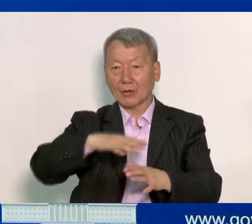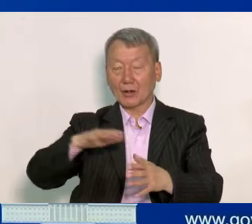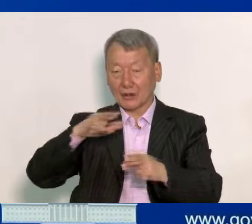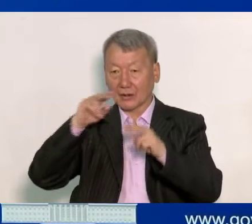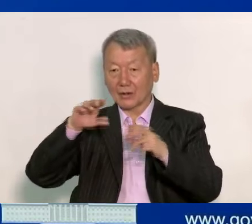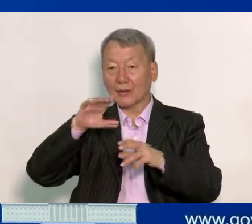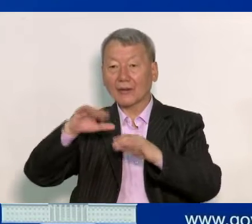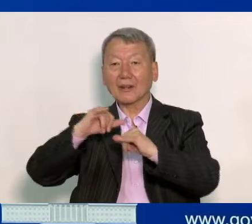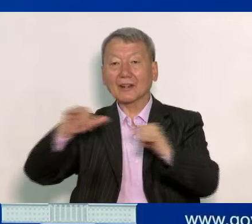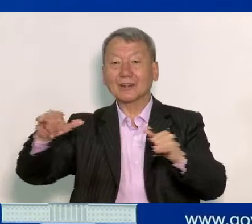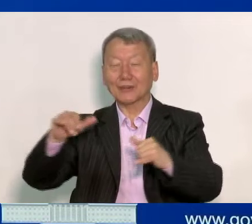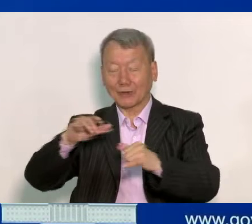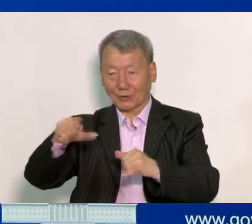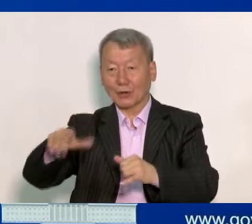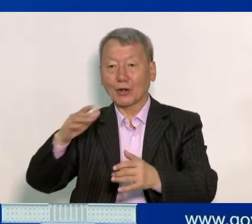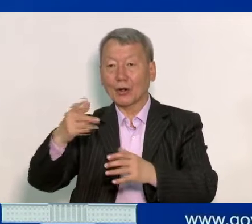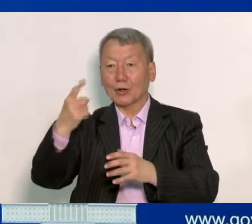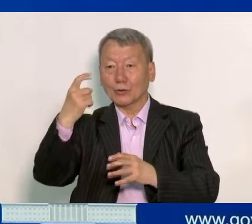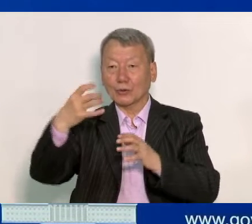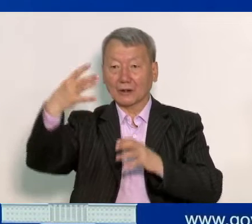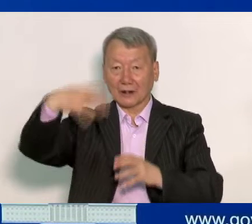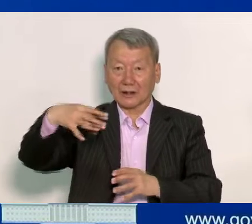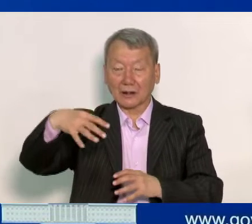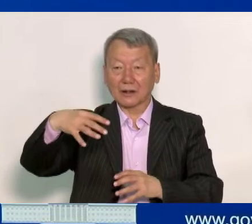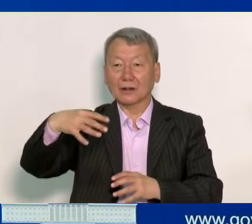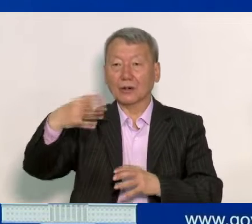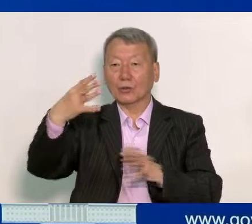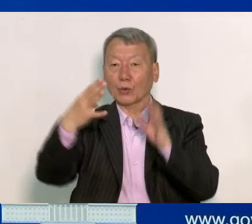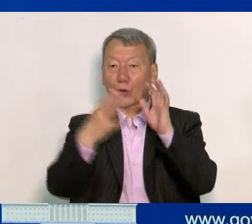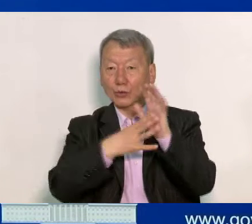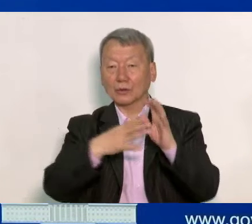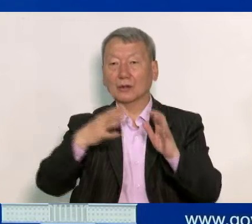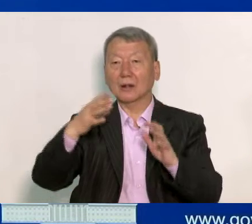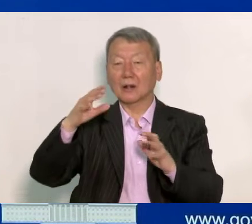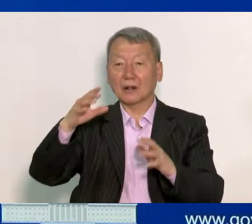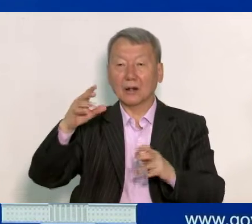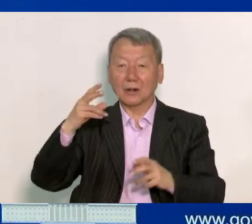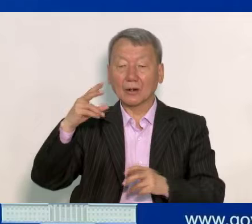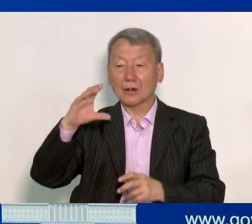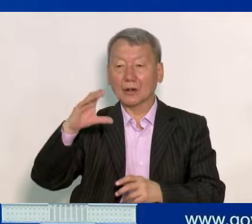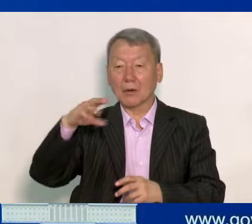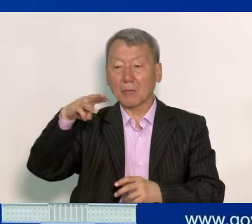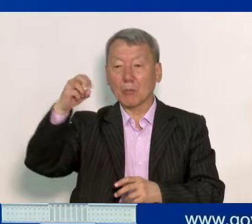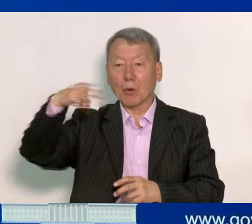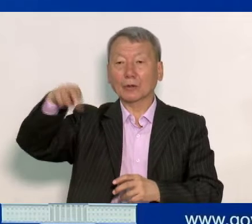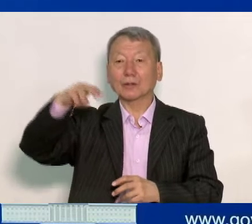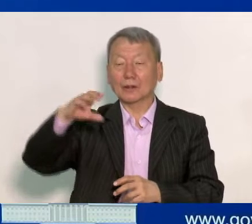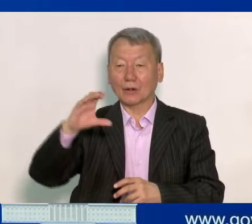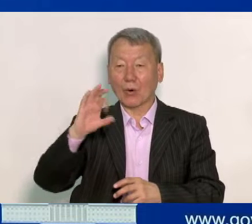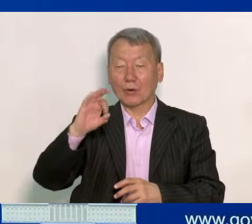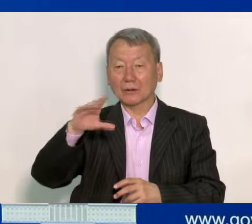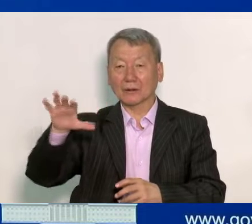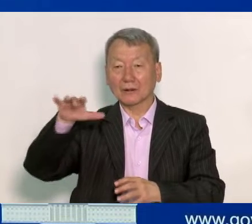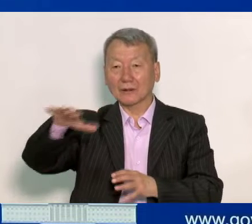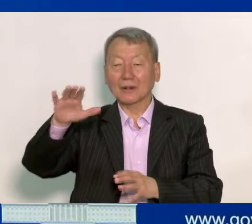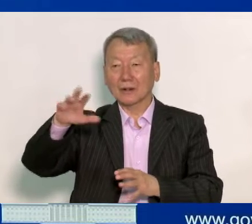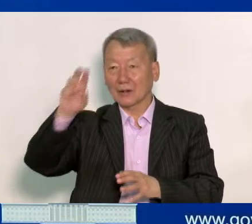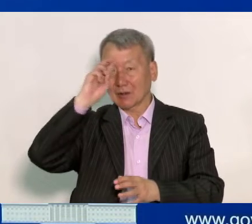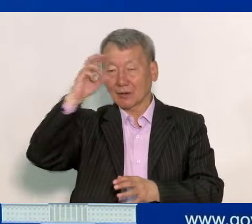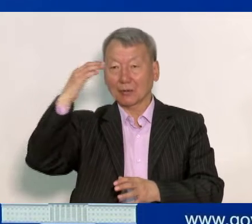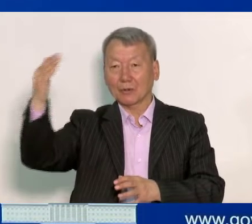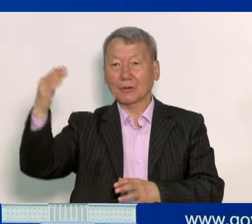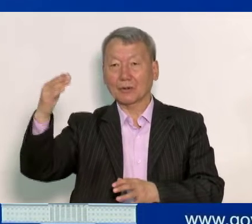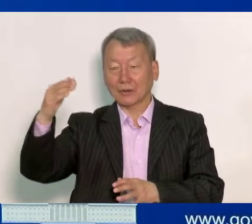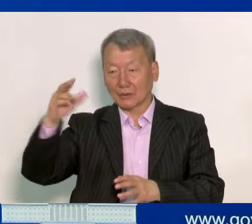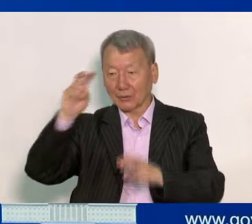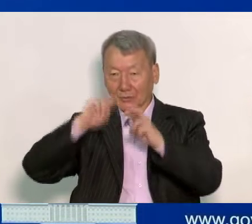менен өткөрүлдү. Ал эми 149 аарычылык менен алектенген чарбалар, булар мамлекеттик